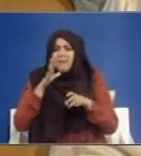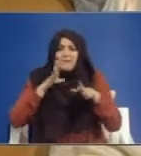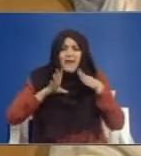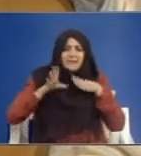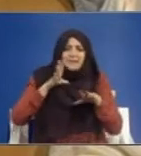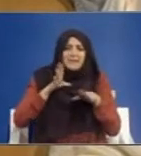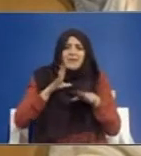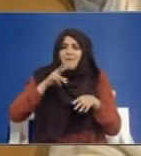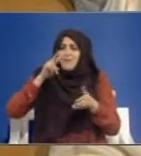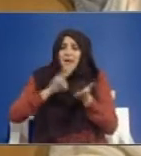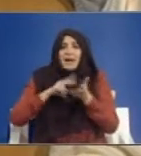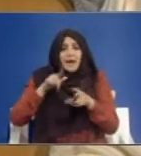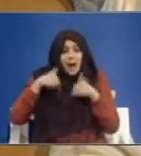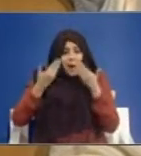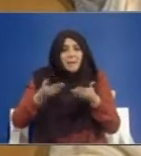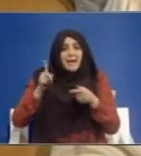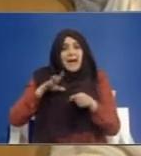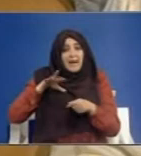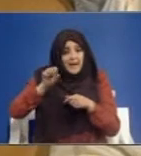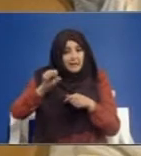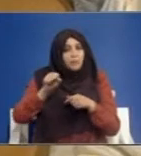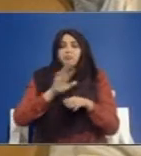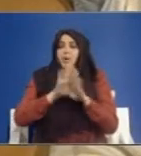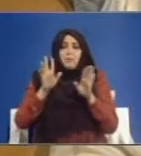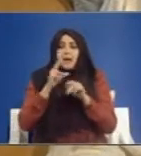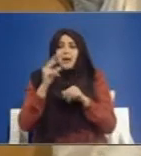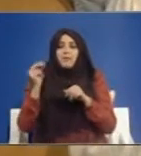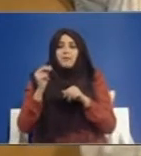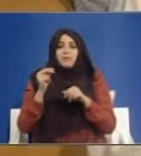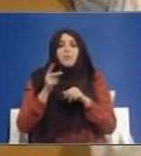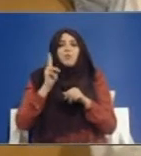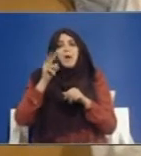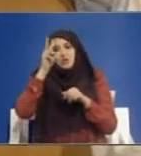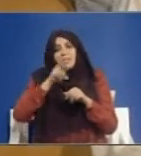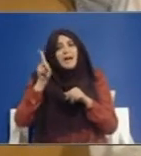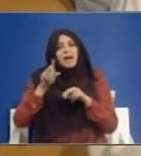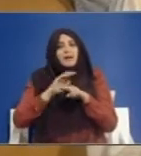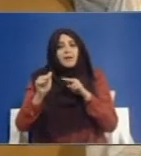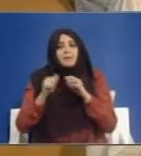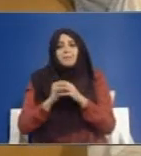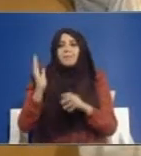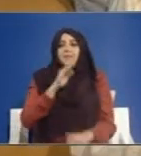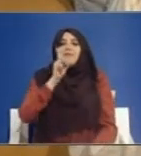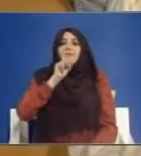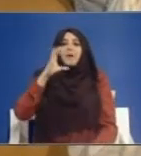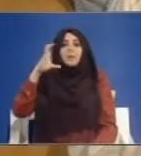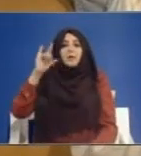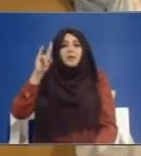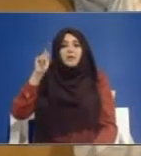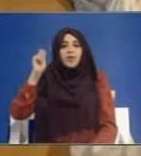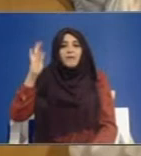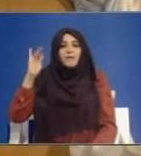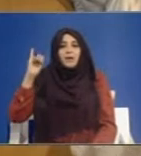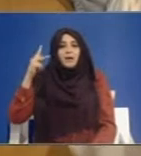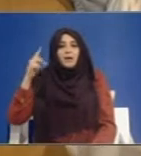ما تقدرش تقضيها فيما بعد فإن شاء الله تعالى لا بأس. بارك الله فيك شيخ محمد. شفيقة من العاصمة شفيقة تفضلي.